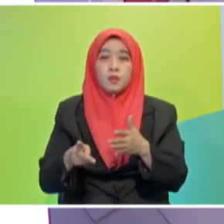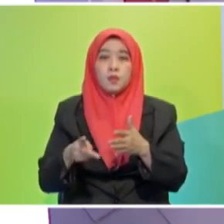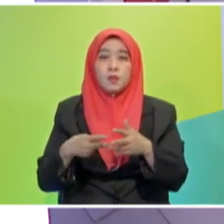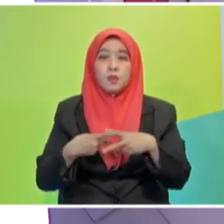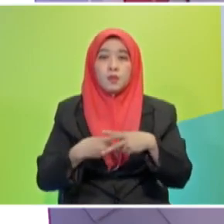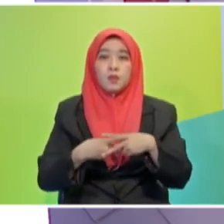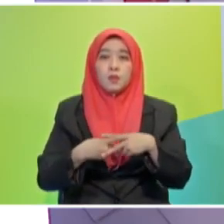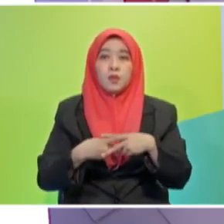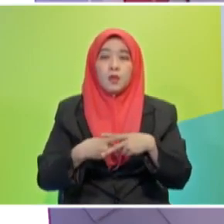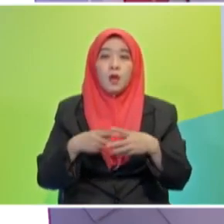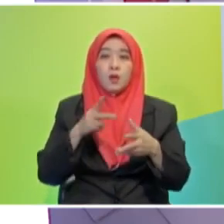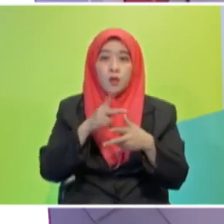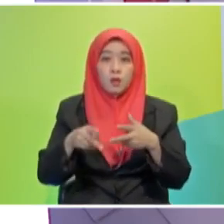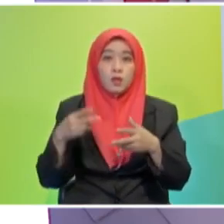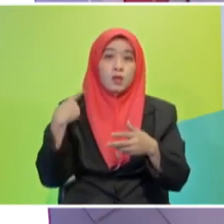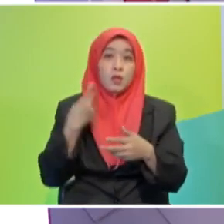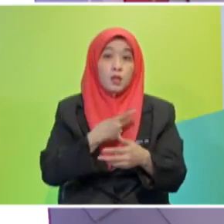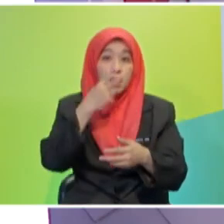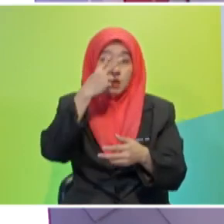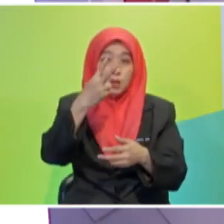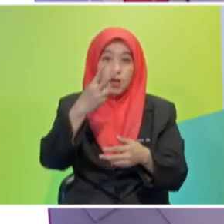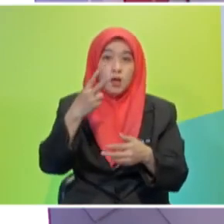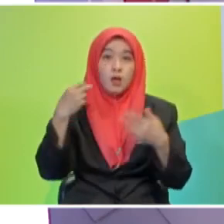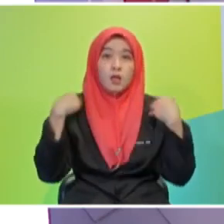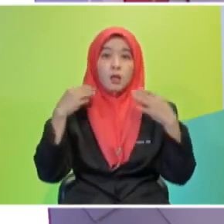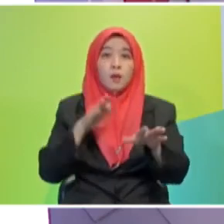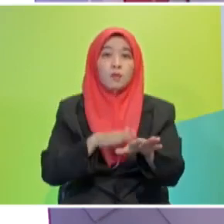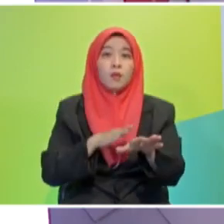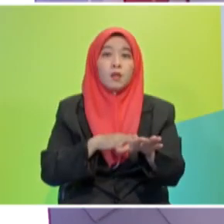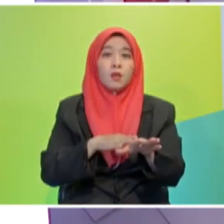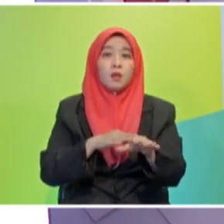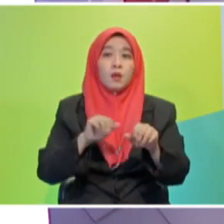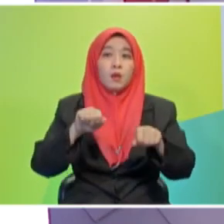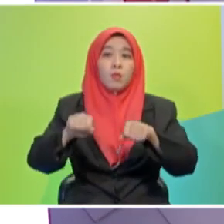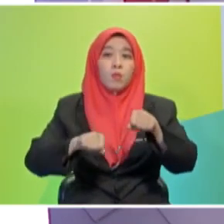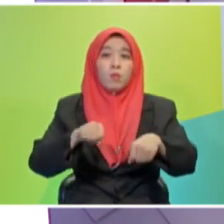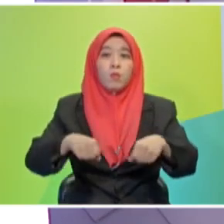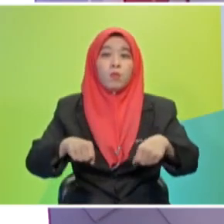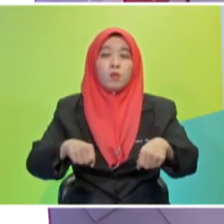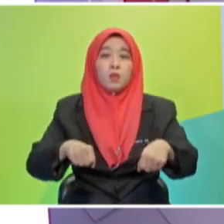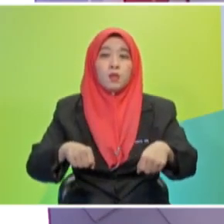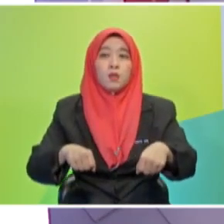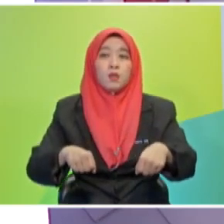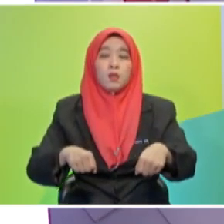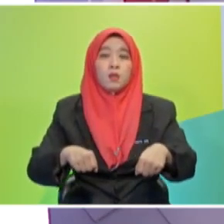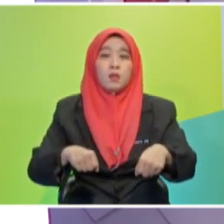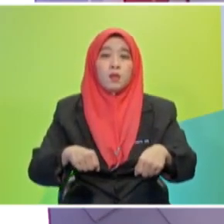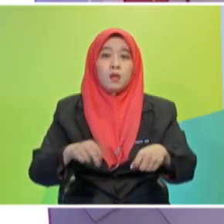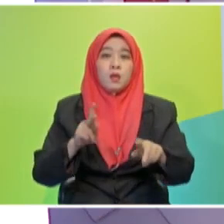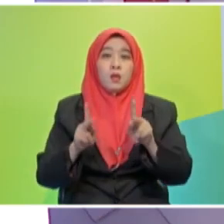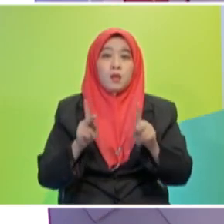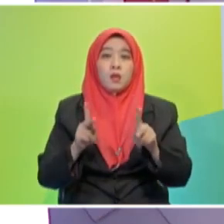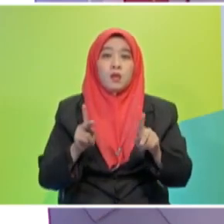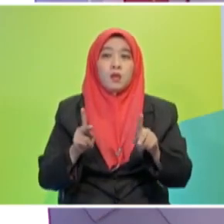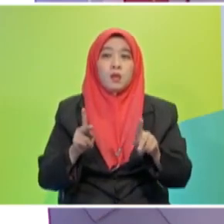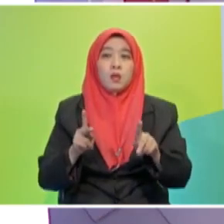kita lihat pada motosikal pun ada. Kalau gegancu ni basikal. Okey. Jadi kat situ dia